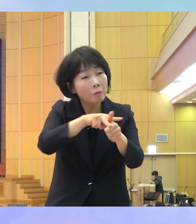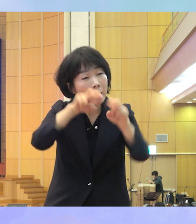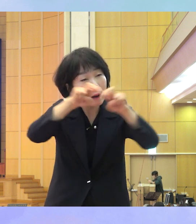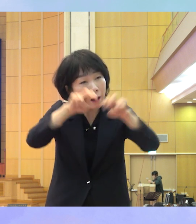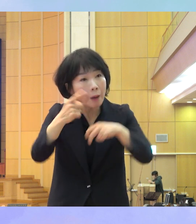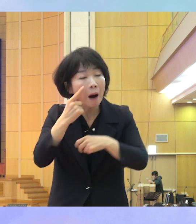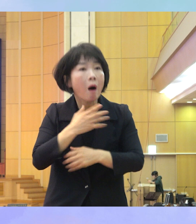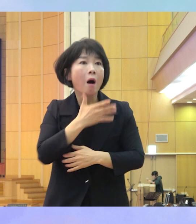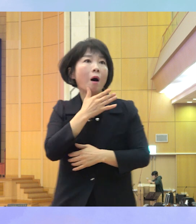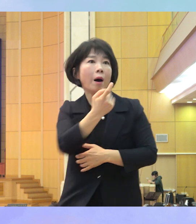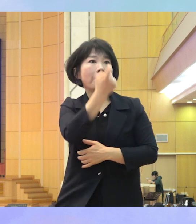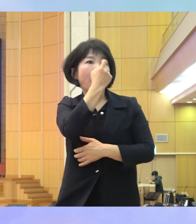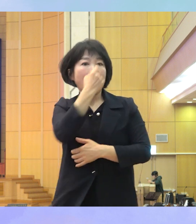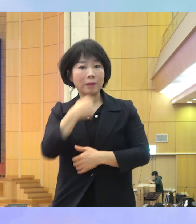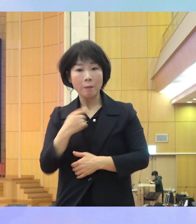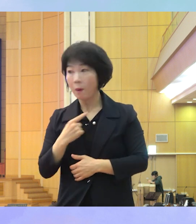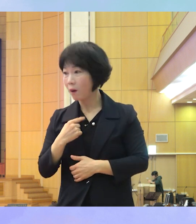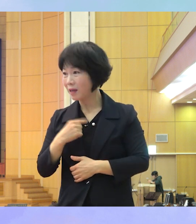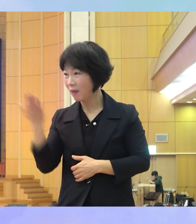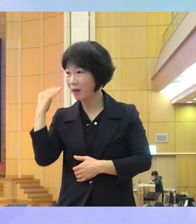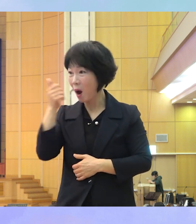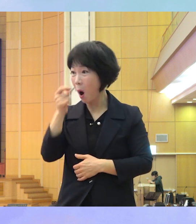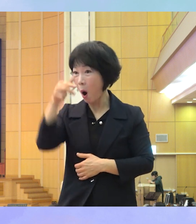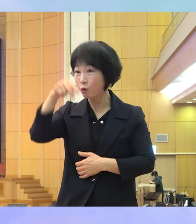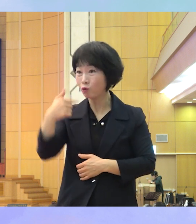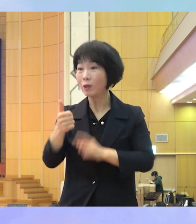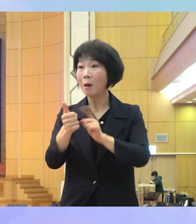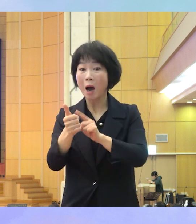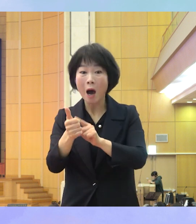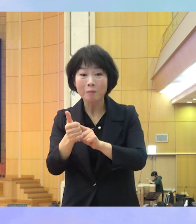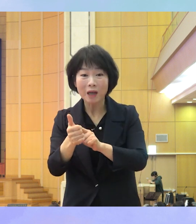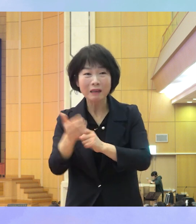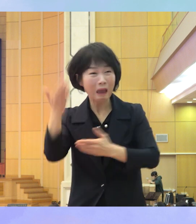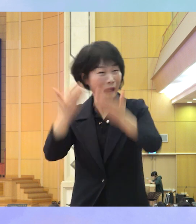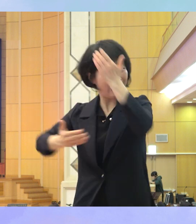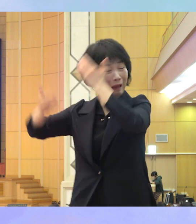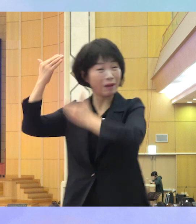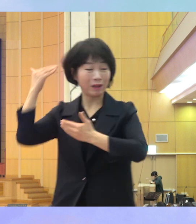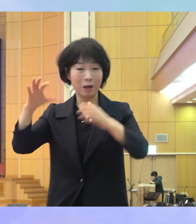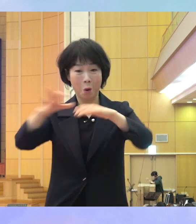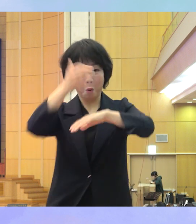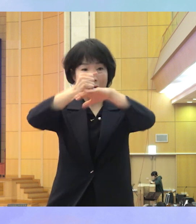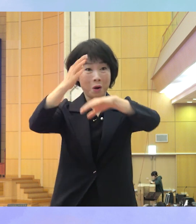궁궐에서, 그냥 쉽게 말하면 그냥 궁궐에는 핫바리야, 핫바리.